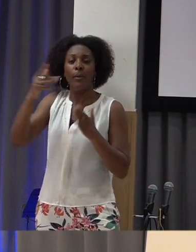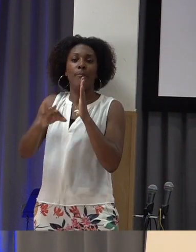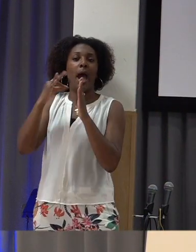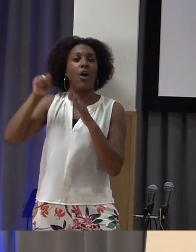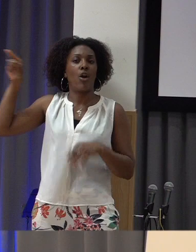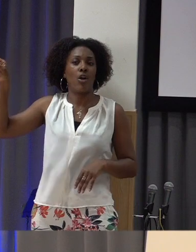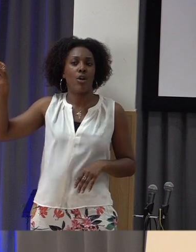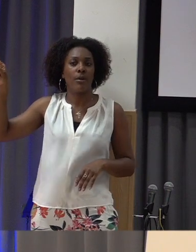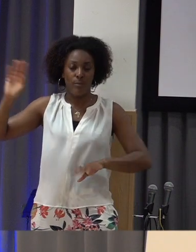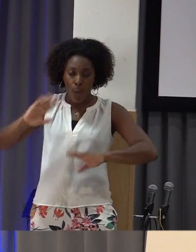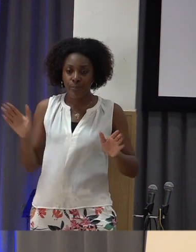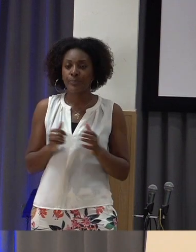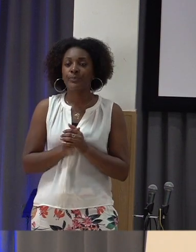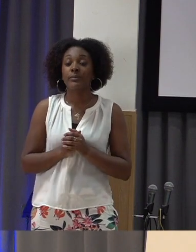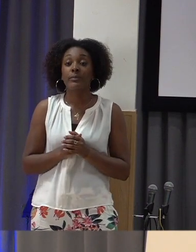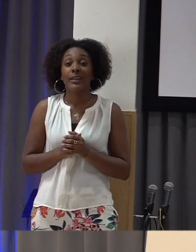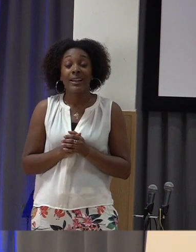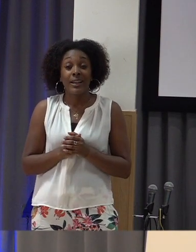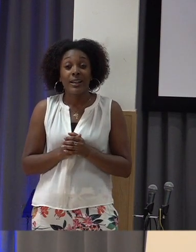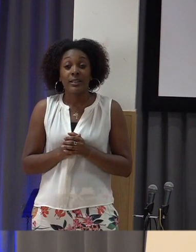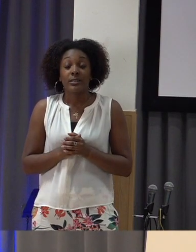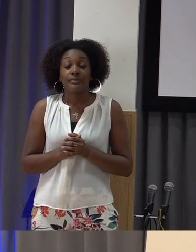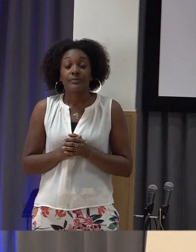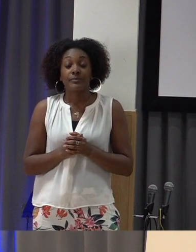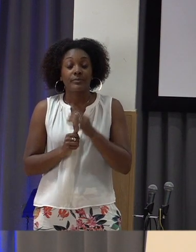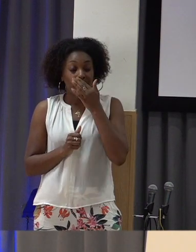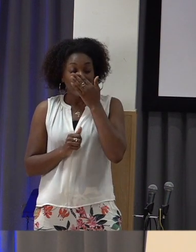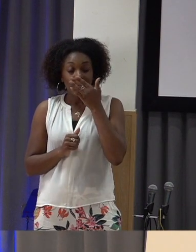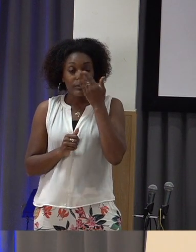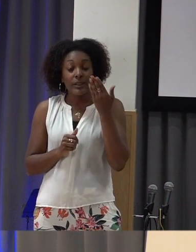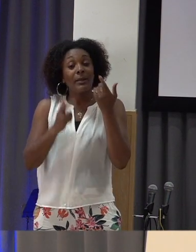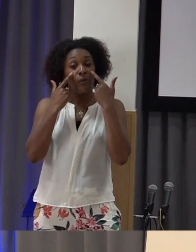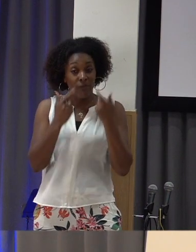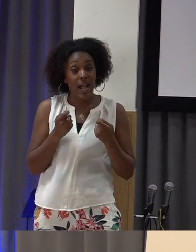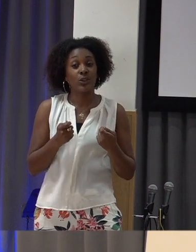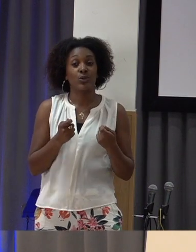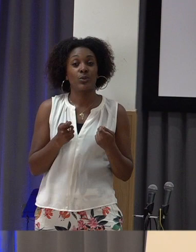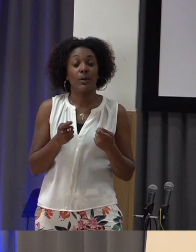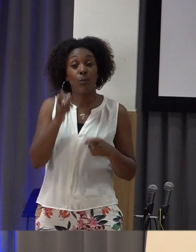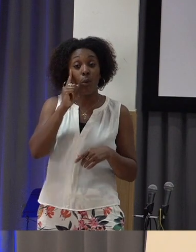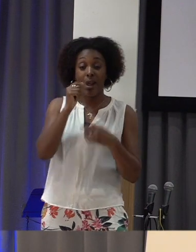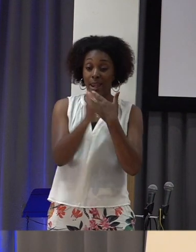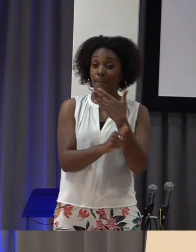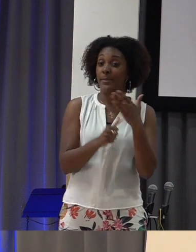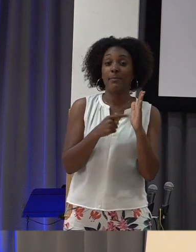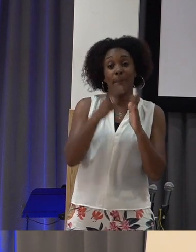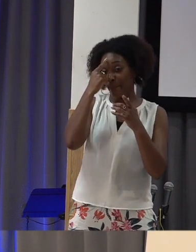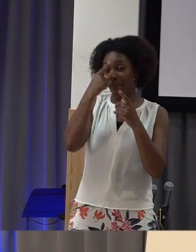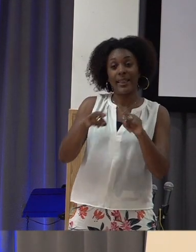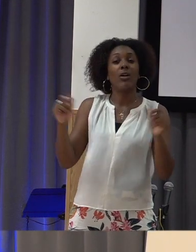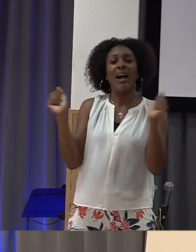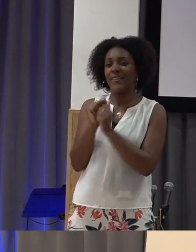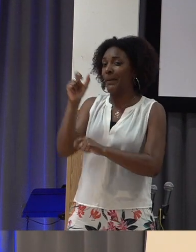Mais ce même évangile est tout aussi opposé au fanatisme intolérant.